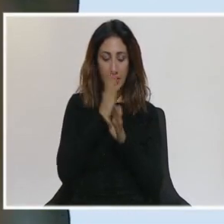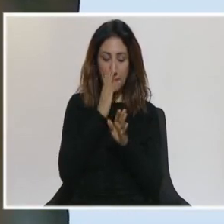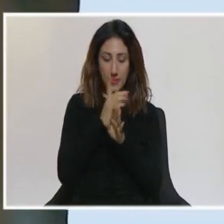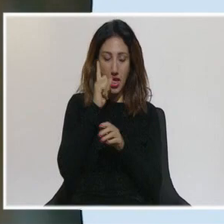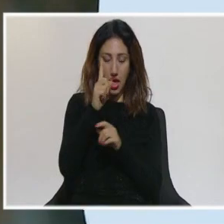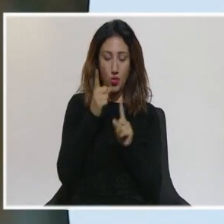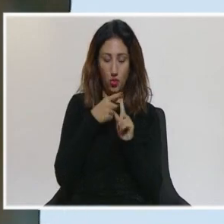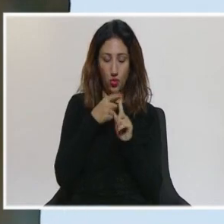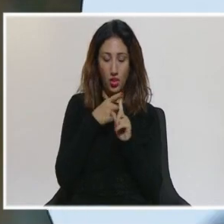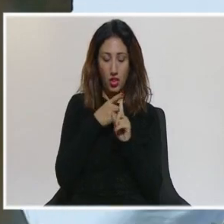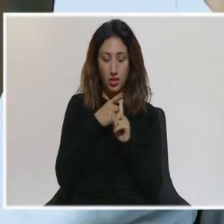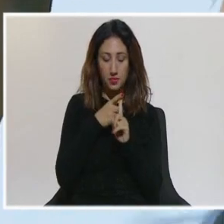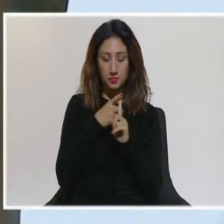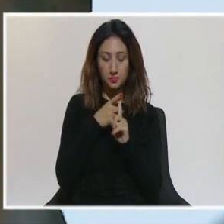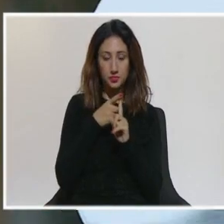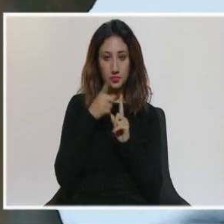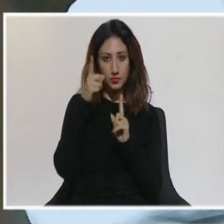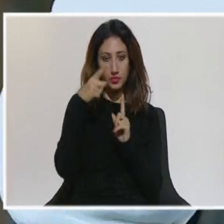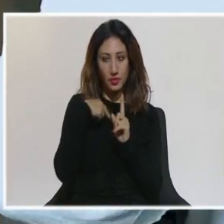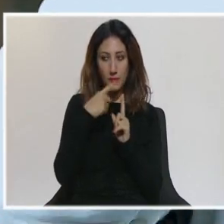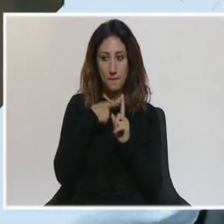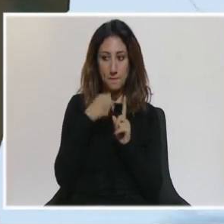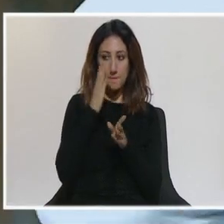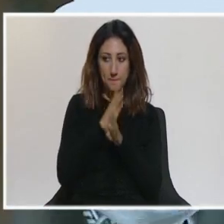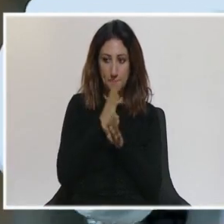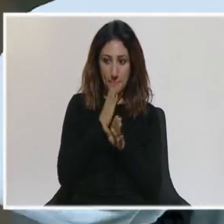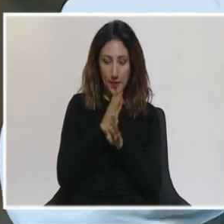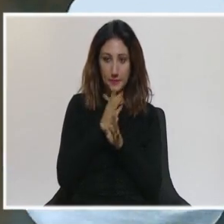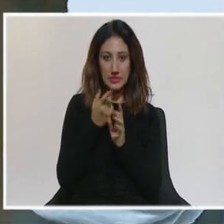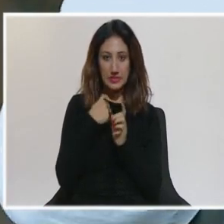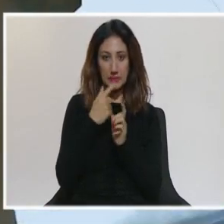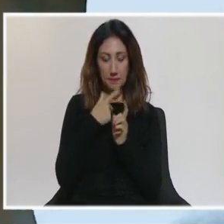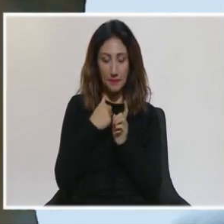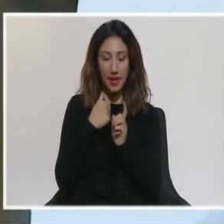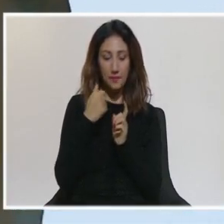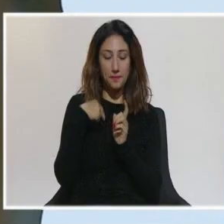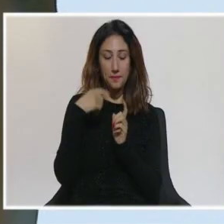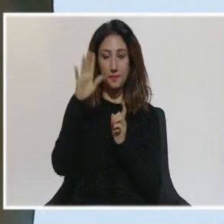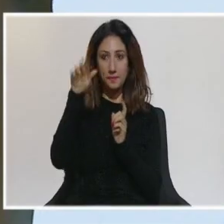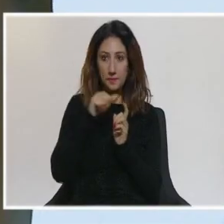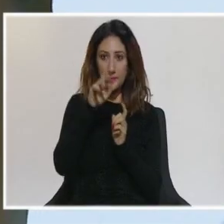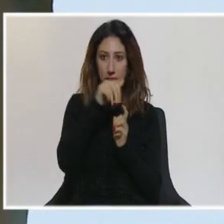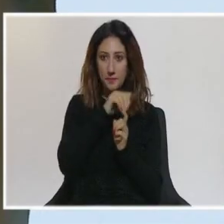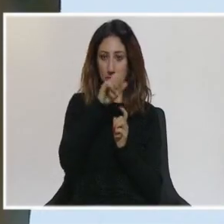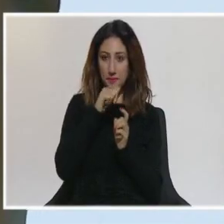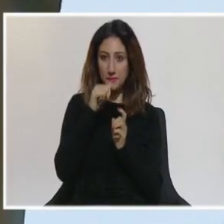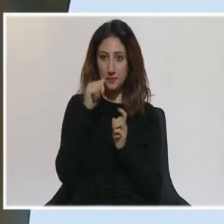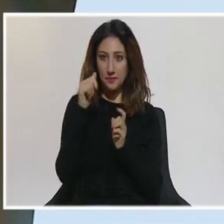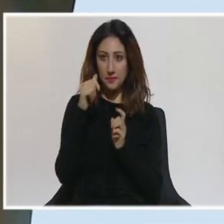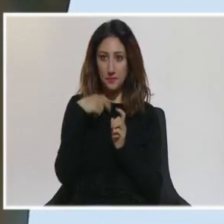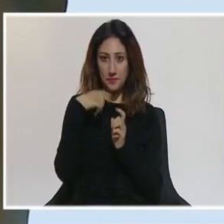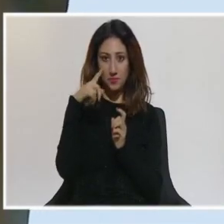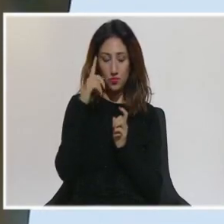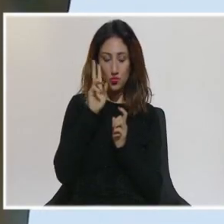وبعدين من حبي في اني اعمل امثل واجيب واقنع العيال ولاد حريطه في بلاقي يمثلوا معايا وبتاع وكده، فكنت ساعات اروح